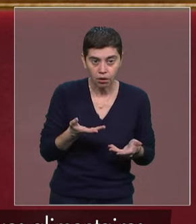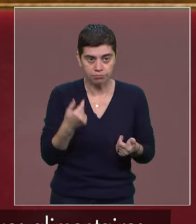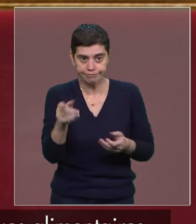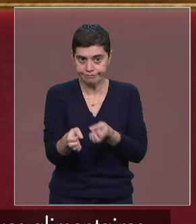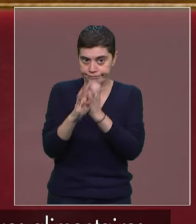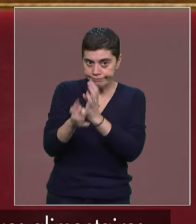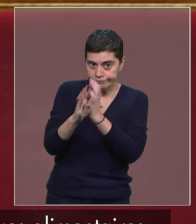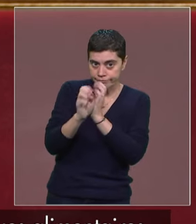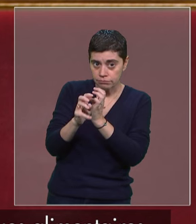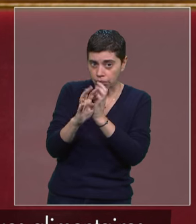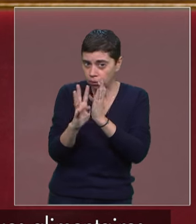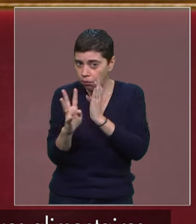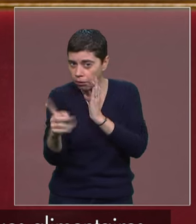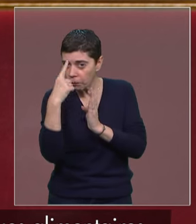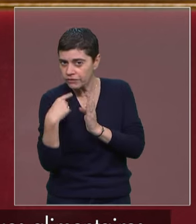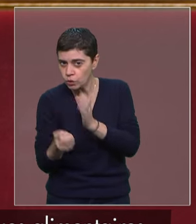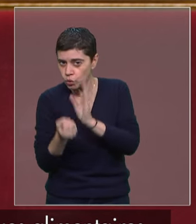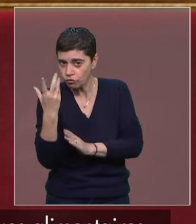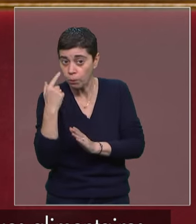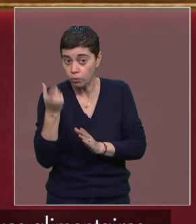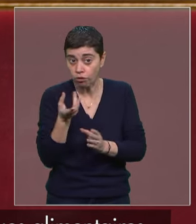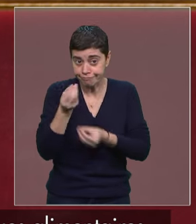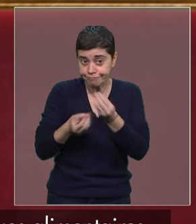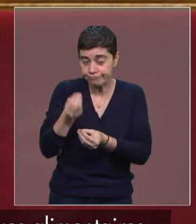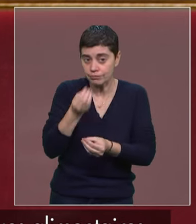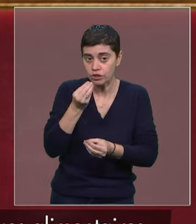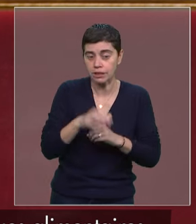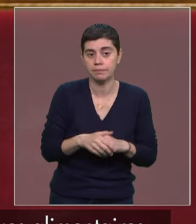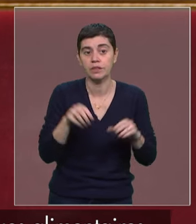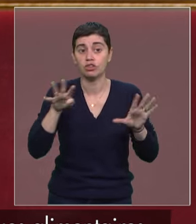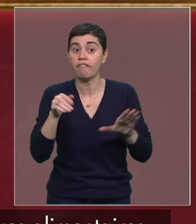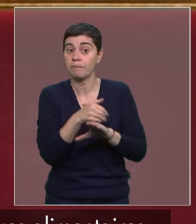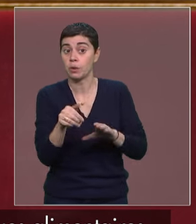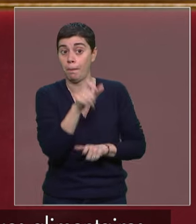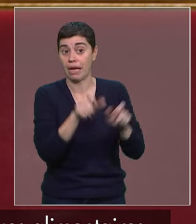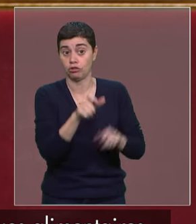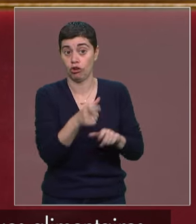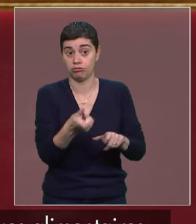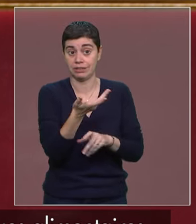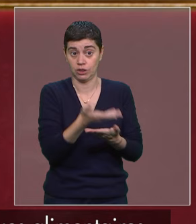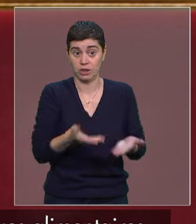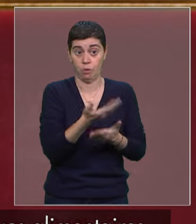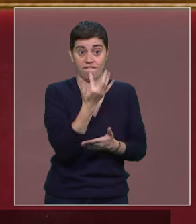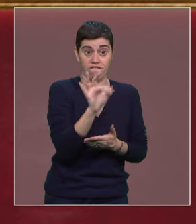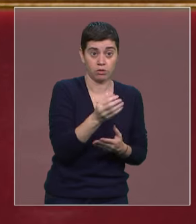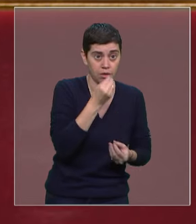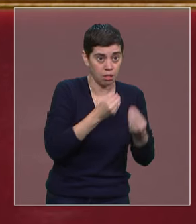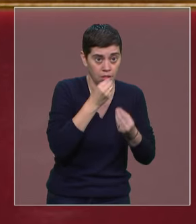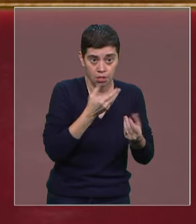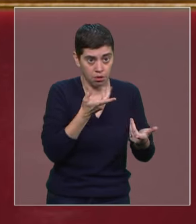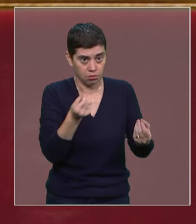une aide alimentaire. Près de 9 millions de personnes en France éprouvent aujourd'hui des difficultés à s'alimenter